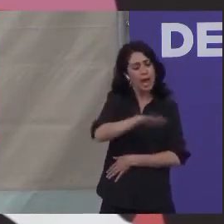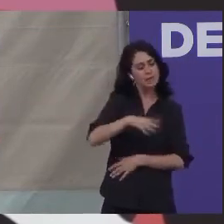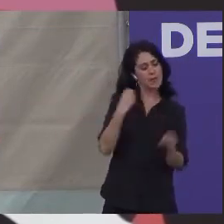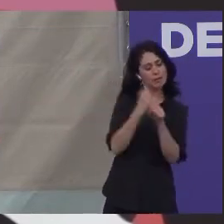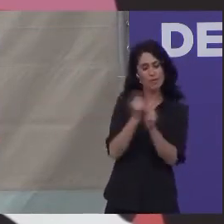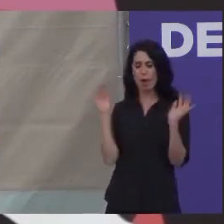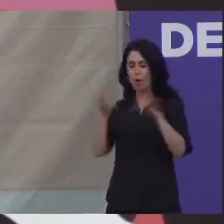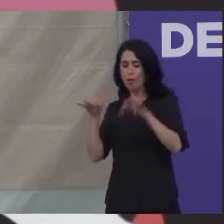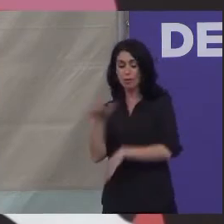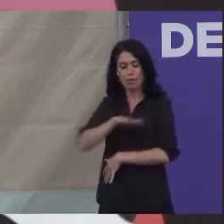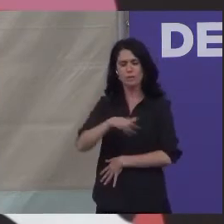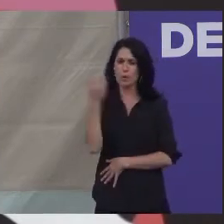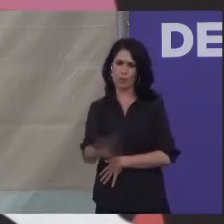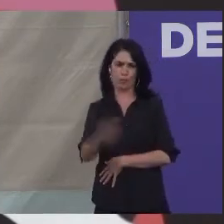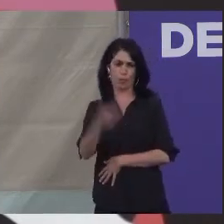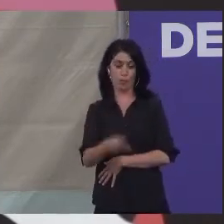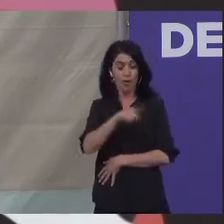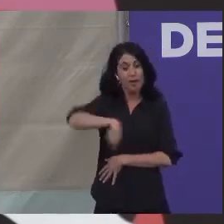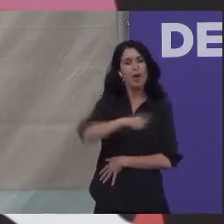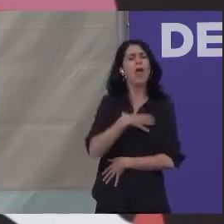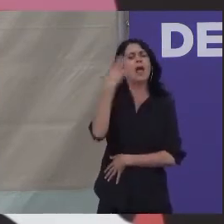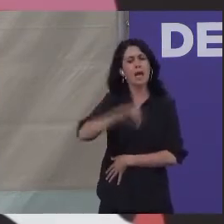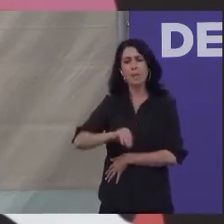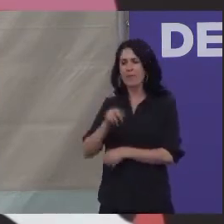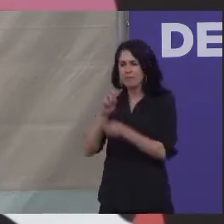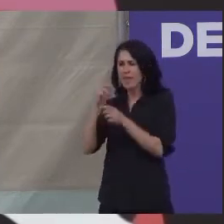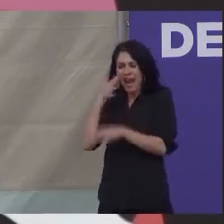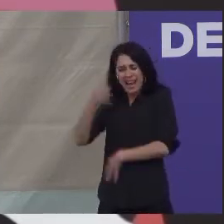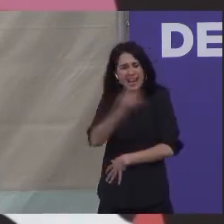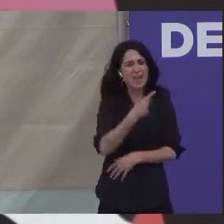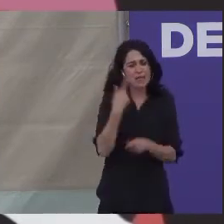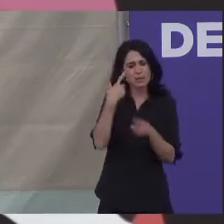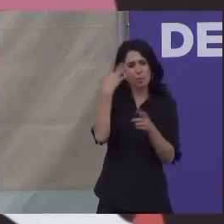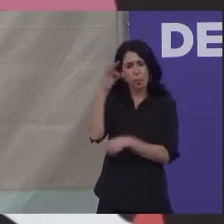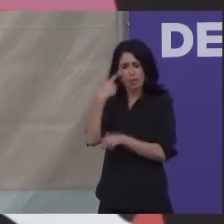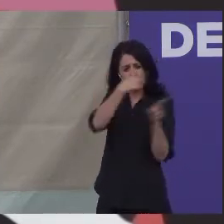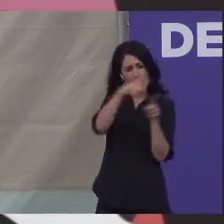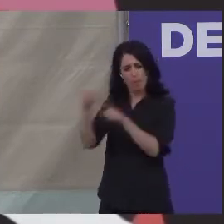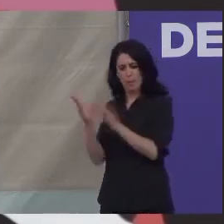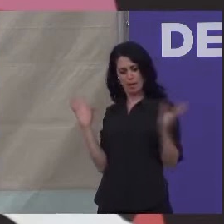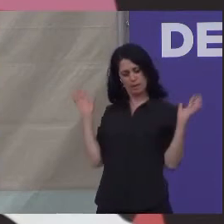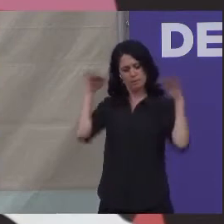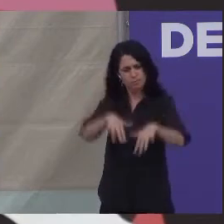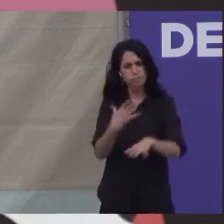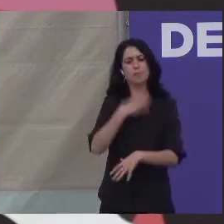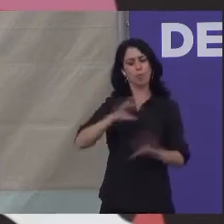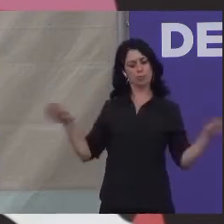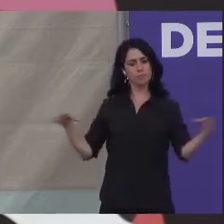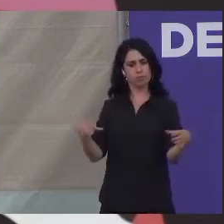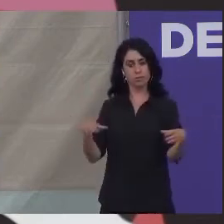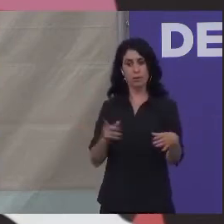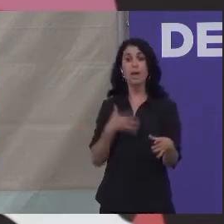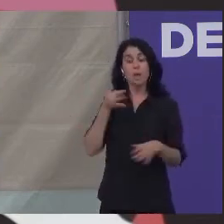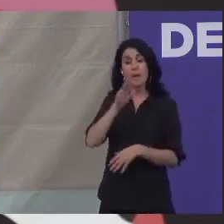d'encontre capaços d'integrar a tots els àmbits, a totes les realitats de Podem. I també som conscients de les carències que hem patit fins al moment de no tindre